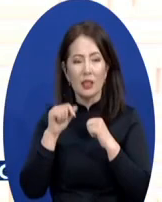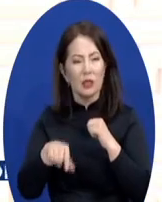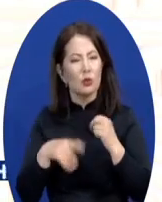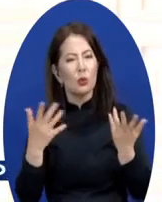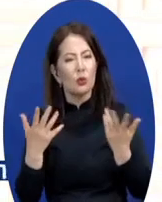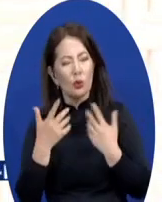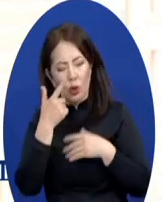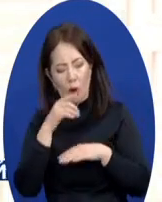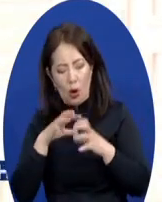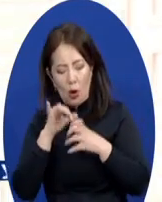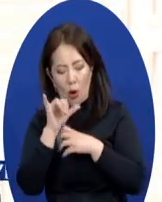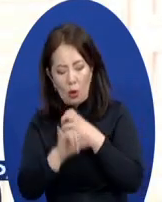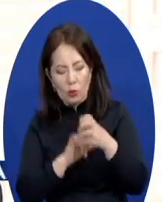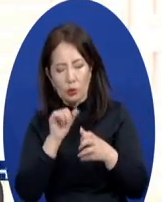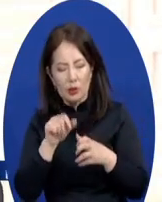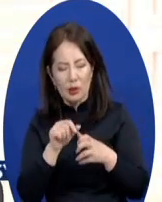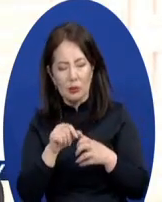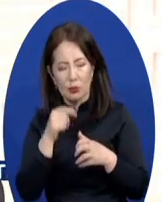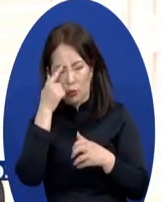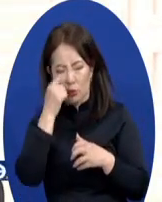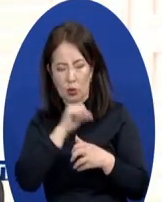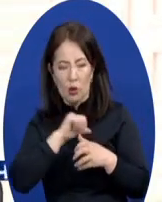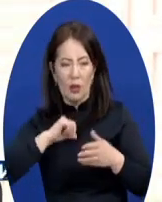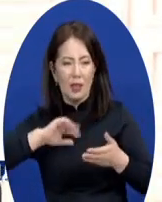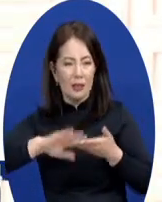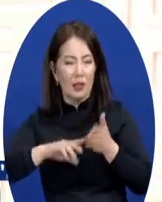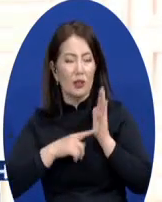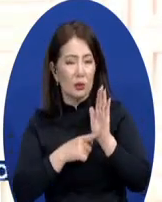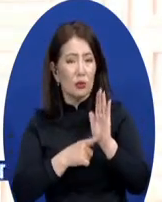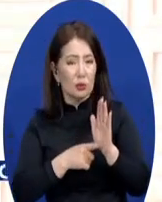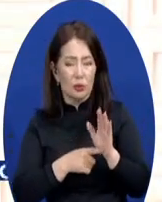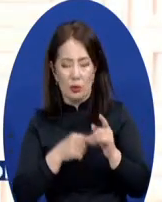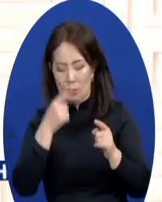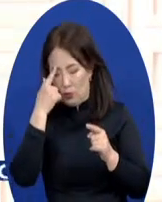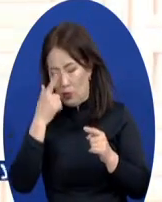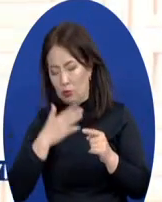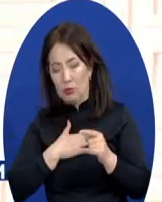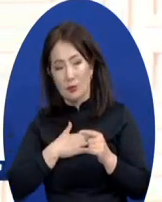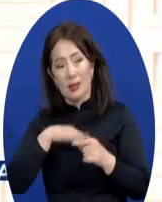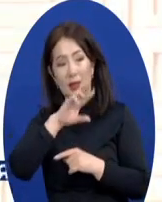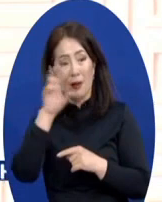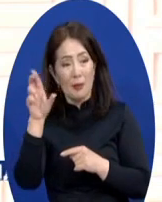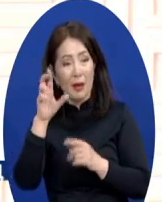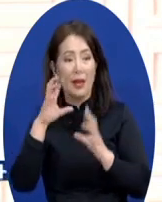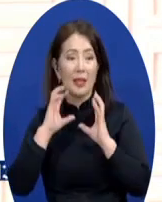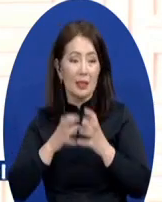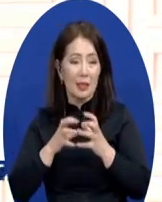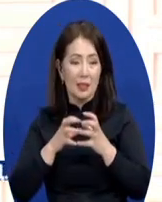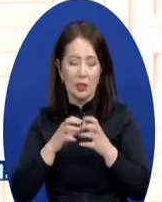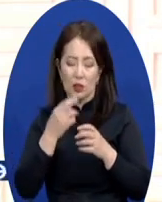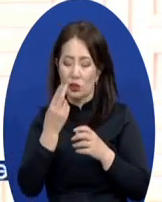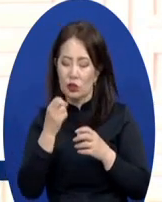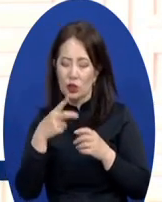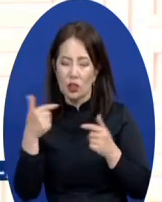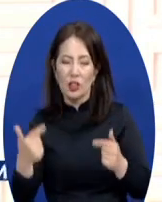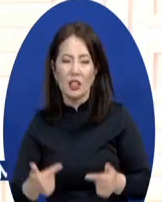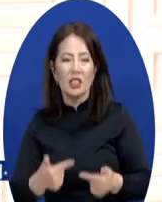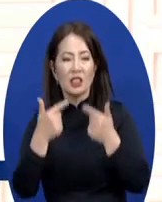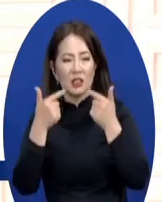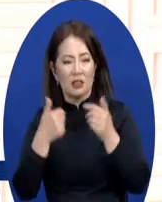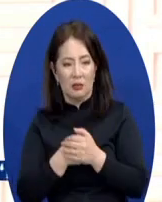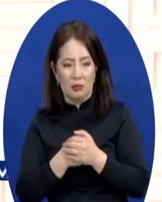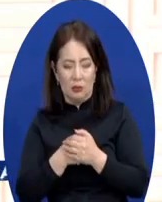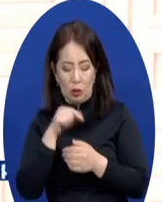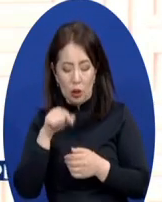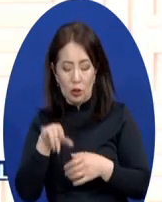олон улсын давтсанд монголчууд өөрсдөө сурталчлах, Монголын байгаль дэлхийн Монголын сүлжилттэй эсрэг тэмцэж